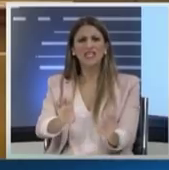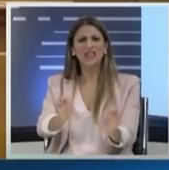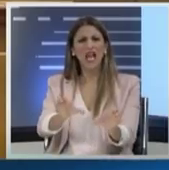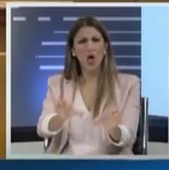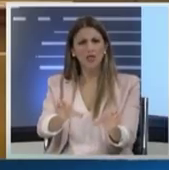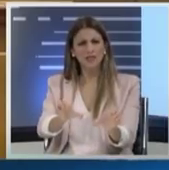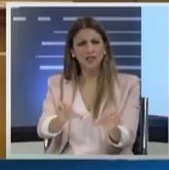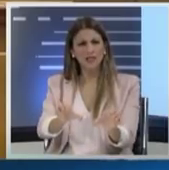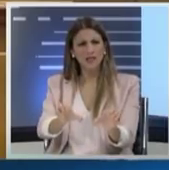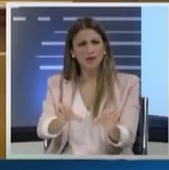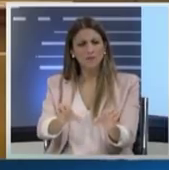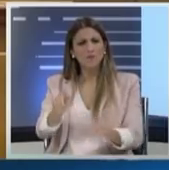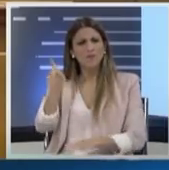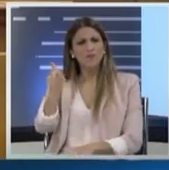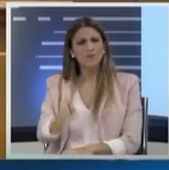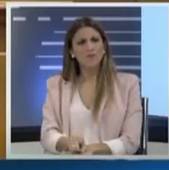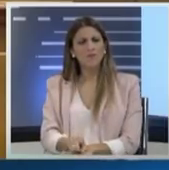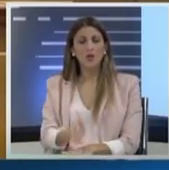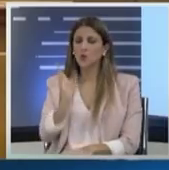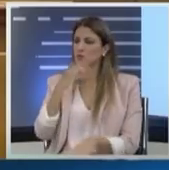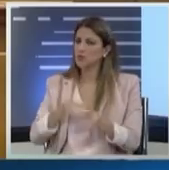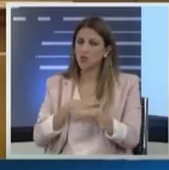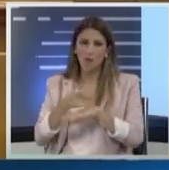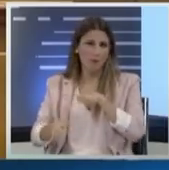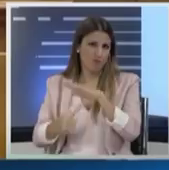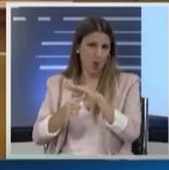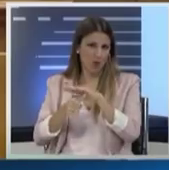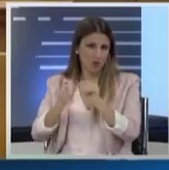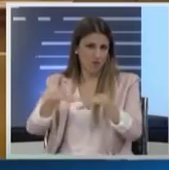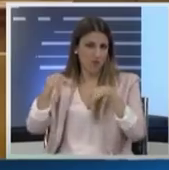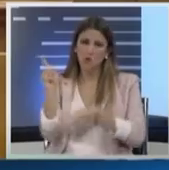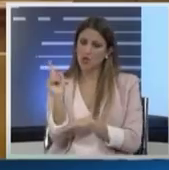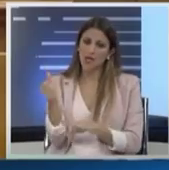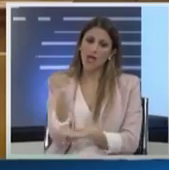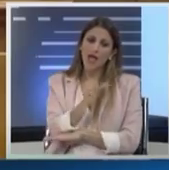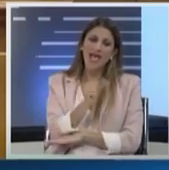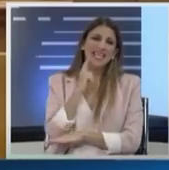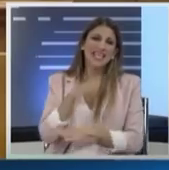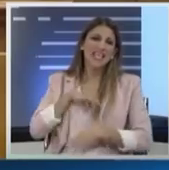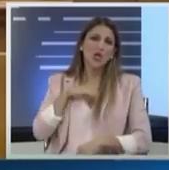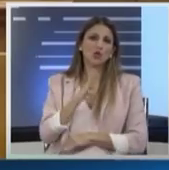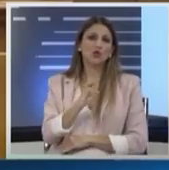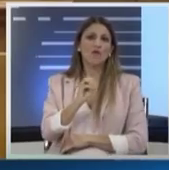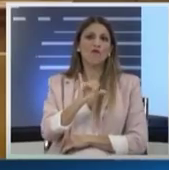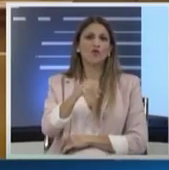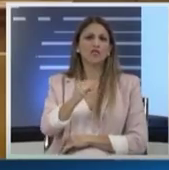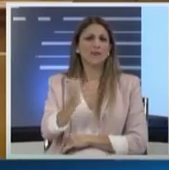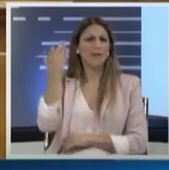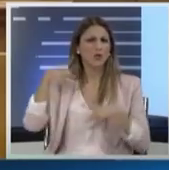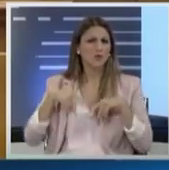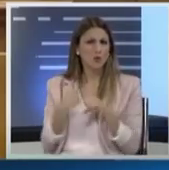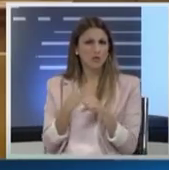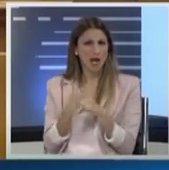είναι, δεν είναι μάλλον στην αίθουσα, σε κάποιο ραδιοφωνικό σταθμό και να ψάχνει να βρει το λόγο για τον οποίο αυτό είναι αδιανόητο, διότι λέει θα χρειαστούμε